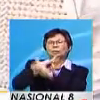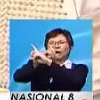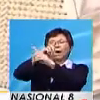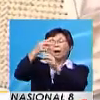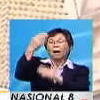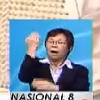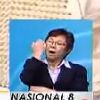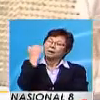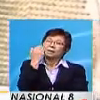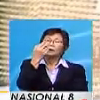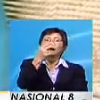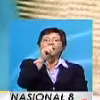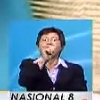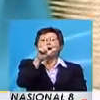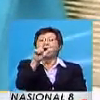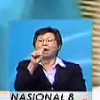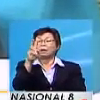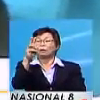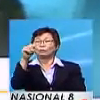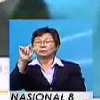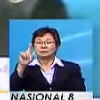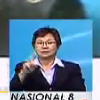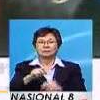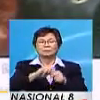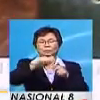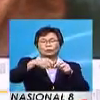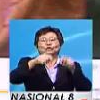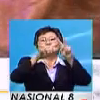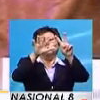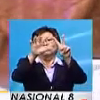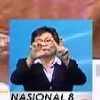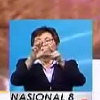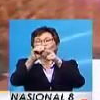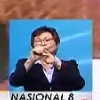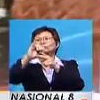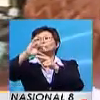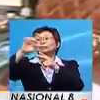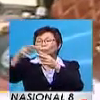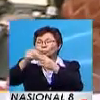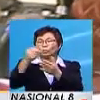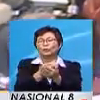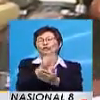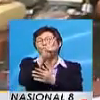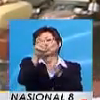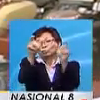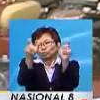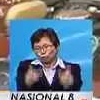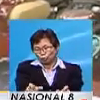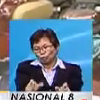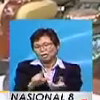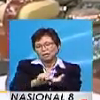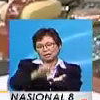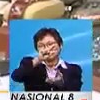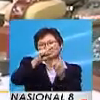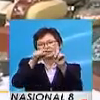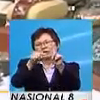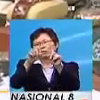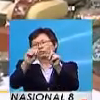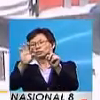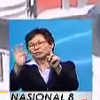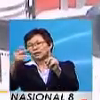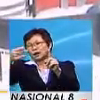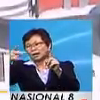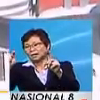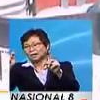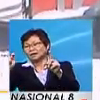Ismail membenarkan tertuduh diikat jamin r50000 dengan dua penjamin dan Geran tanah 1.09